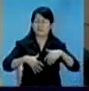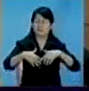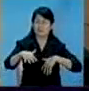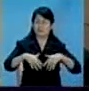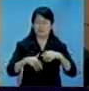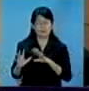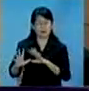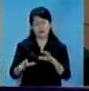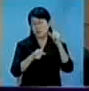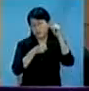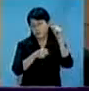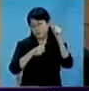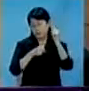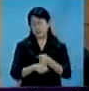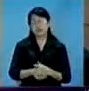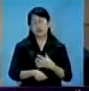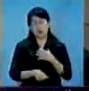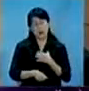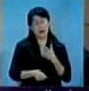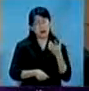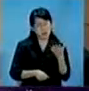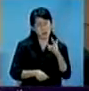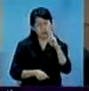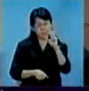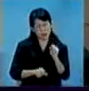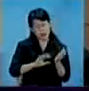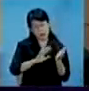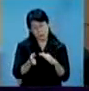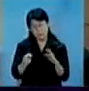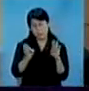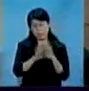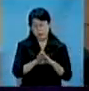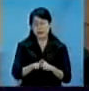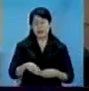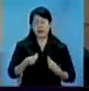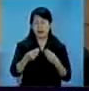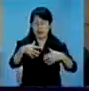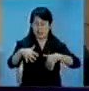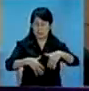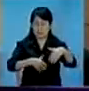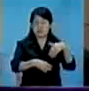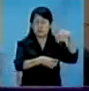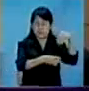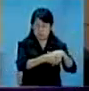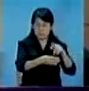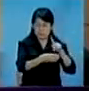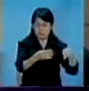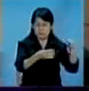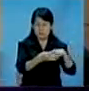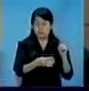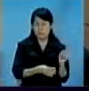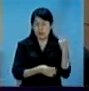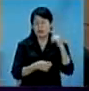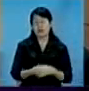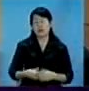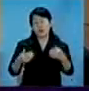ามาชุมนุมเขาเพียงเรียกร้องเพียงแค่ยุบสภาคืนอำนาจให้กับประชาชนและท่านก็ใส่ร้ายว่า